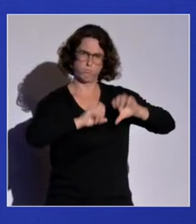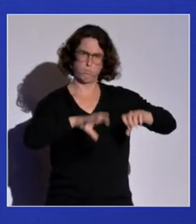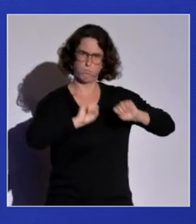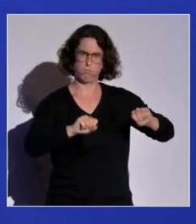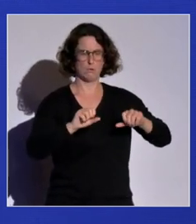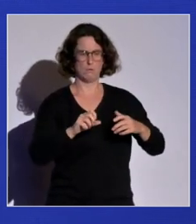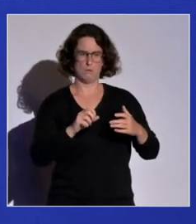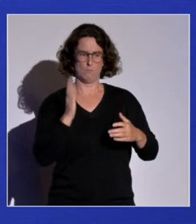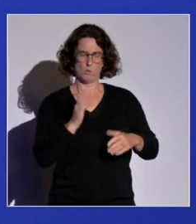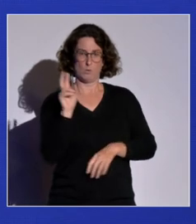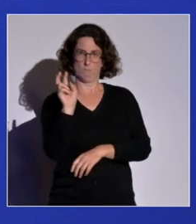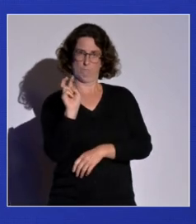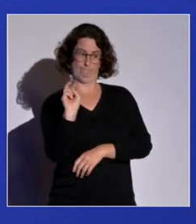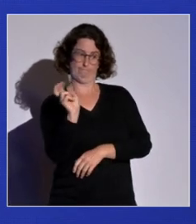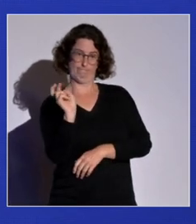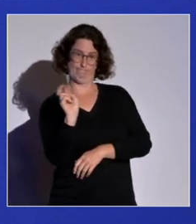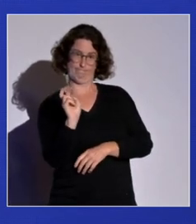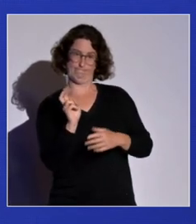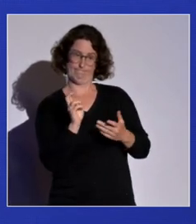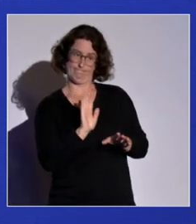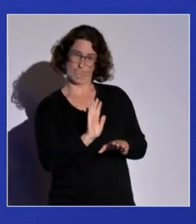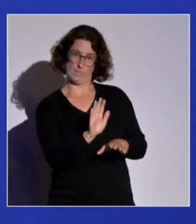production industrielle, mais pour nous,